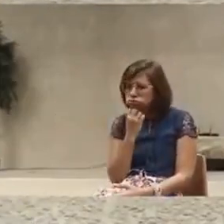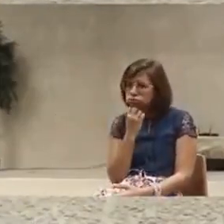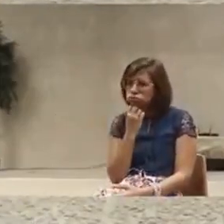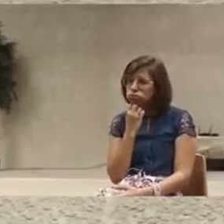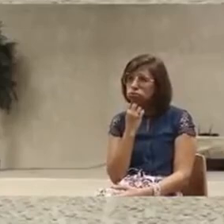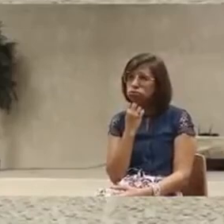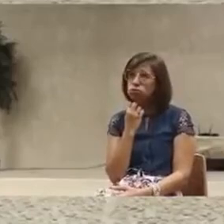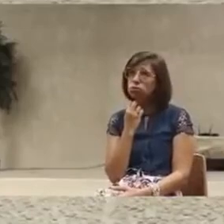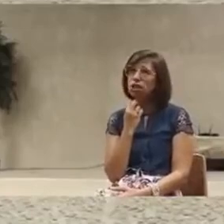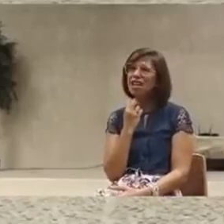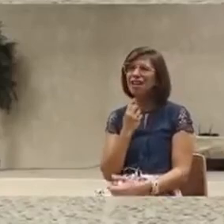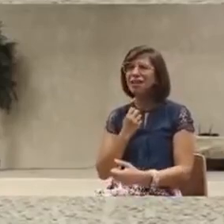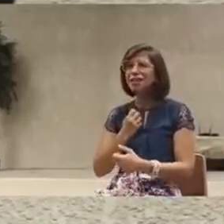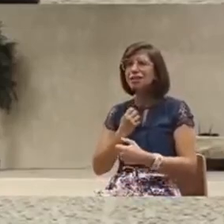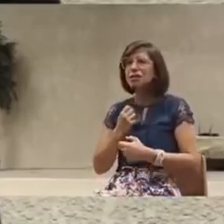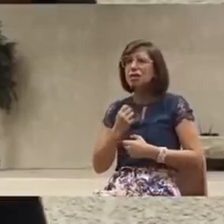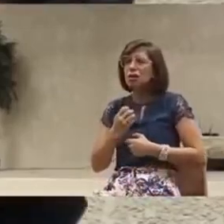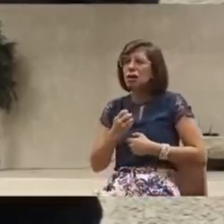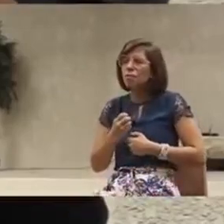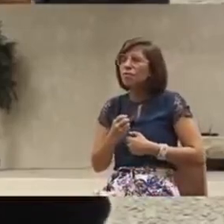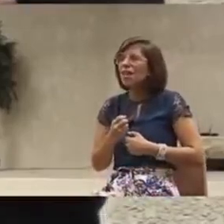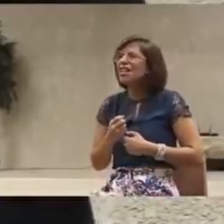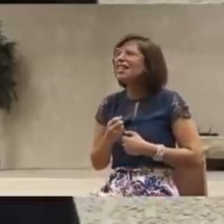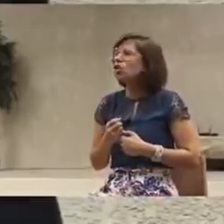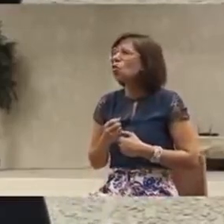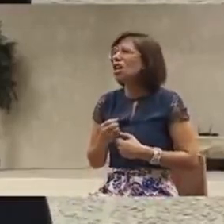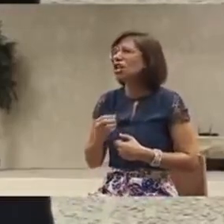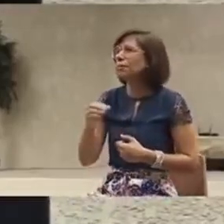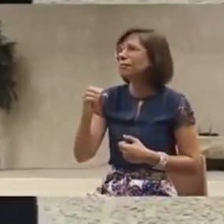pentes. Ils les ont fait marcher,